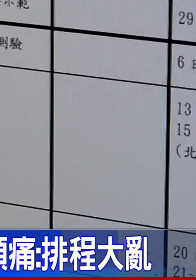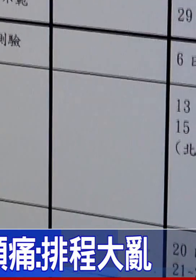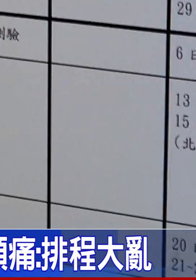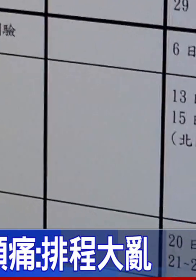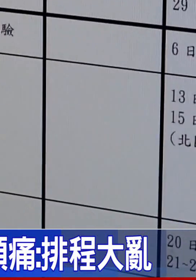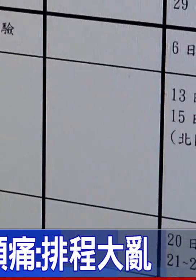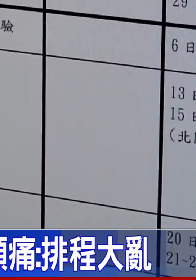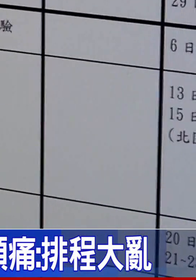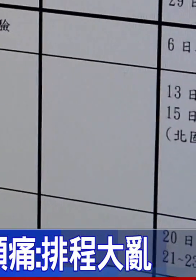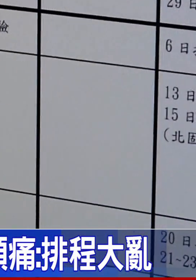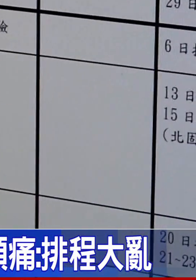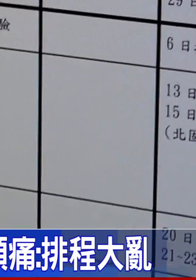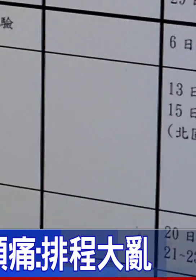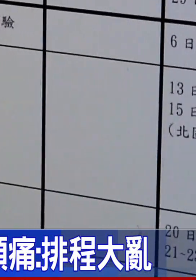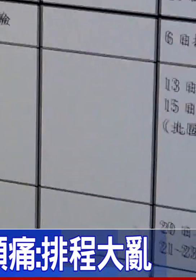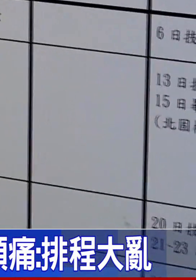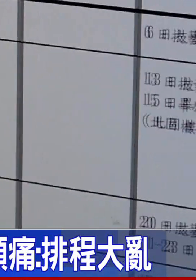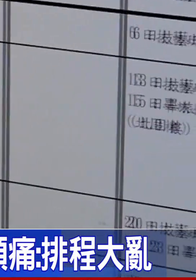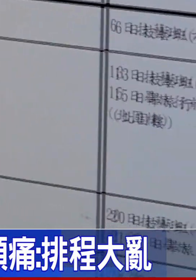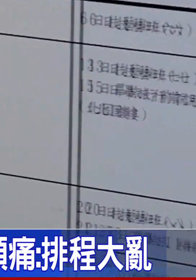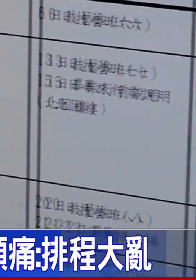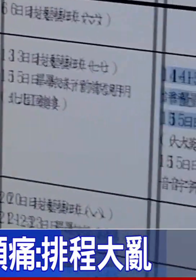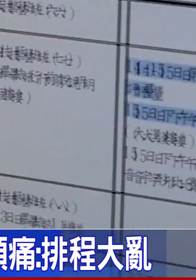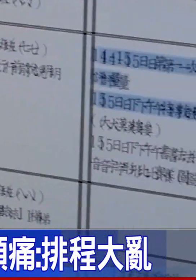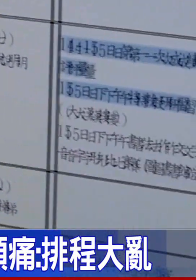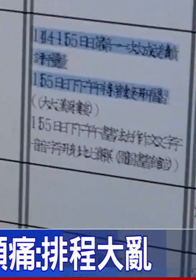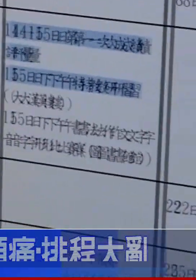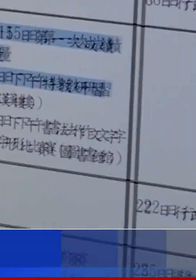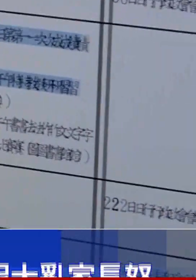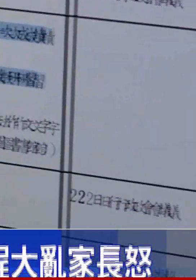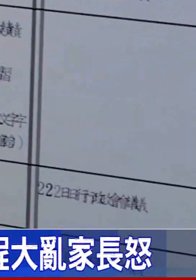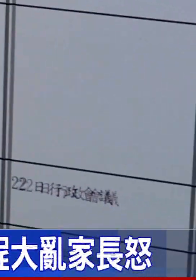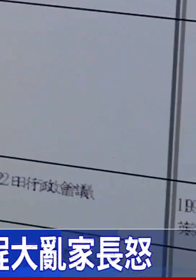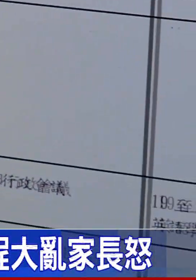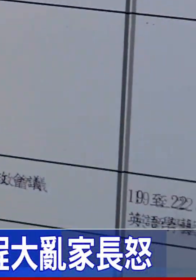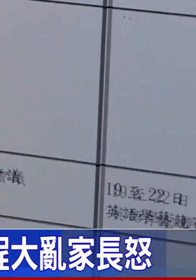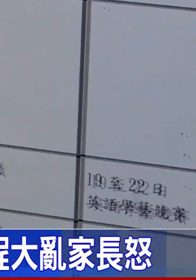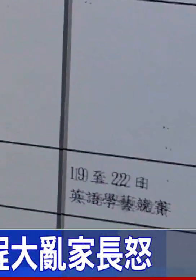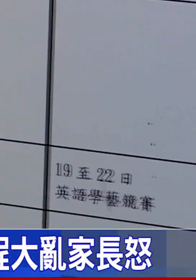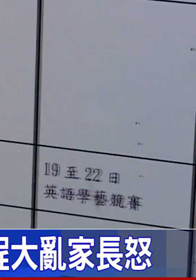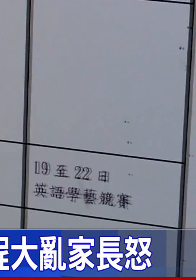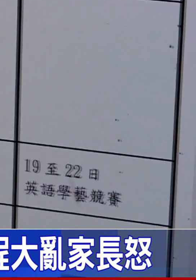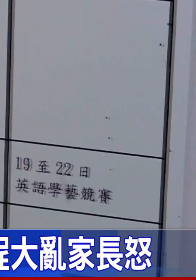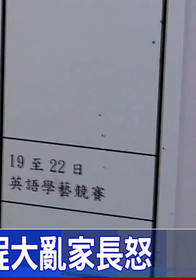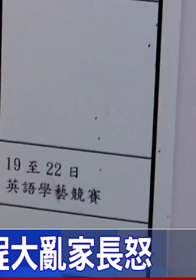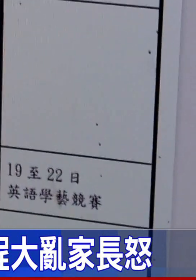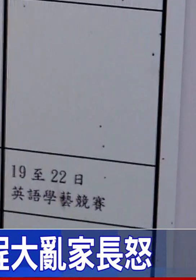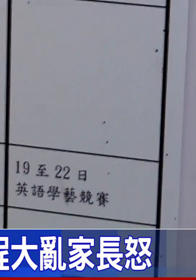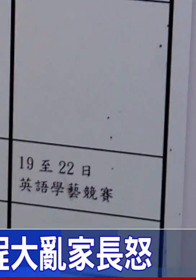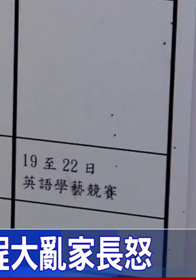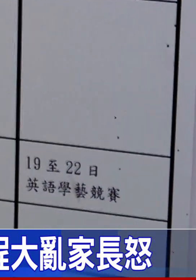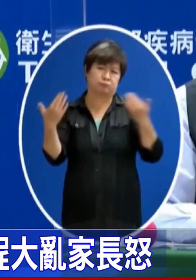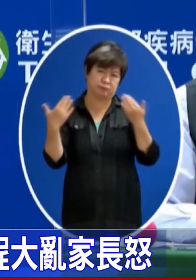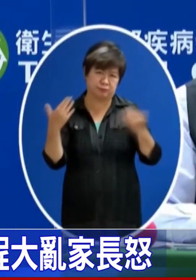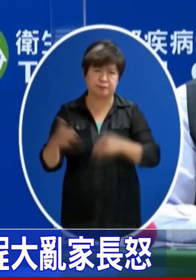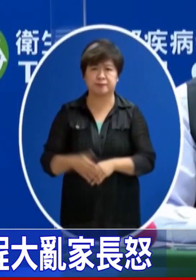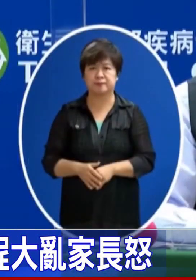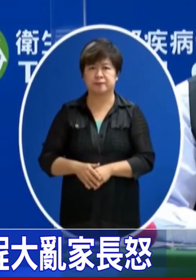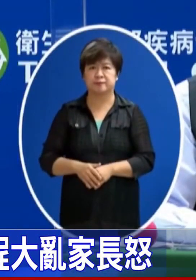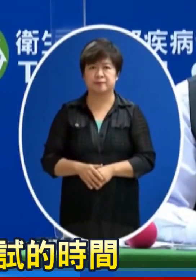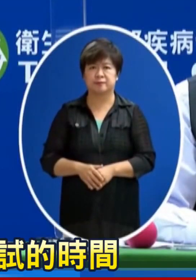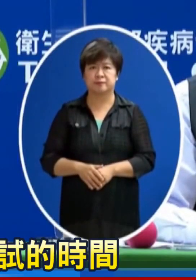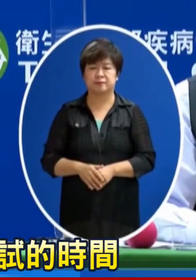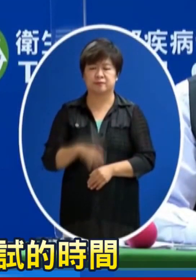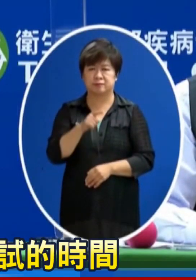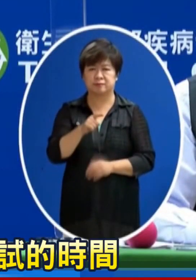考、还有校庆运动会、国三毕业旅行以及流感和子宫颈疫苗接种，都需要时间间隔，排成这个大乱。 尽量避